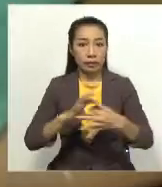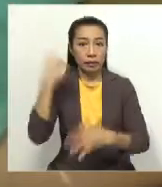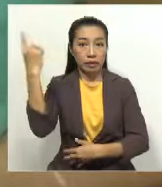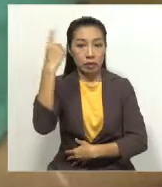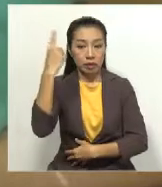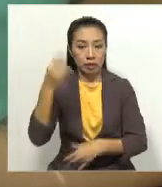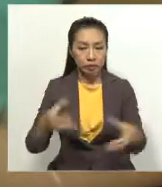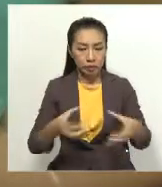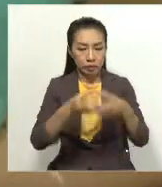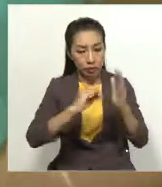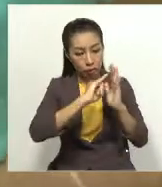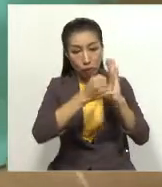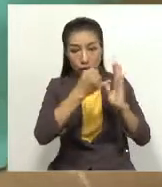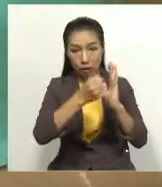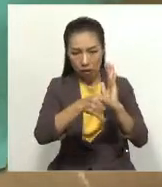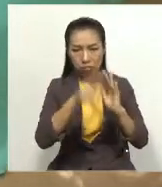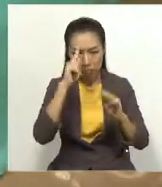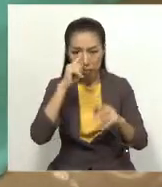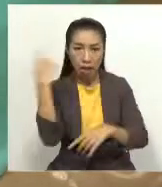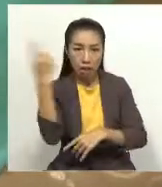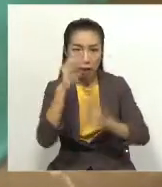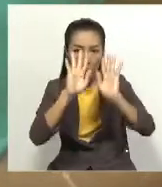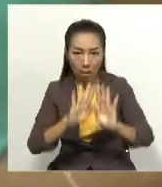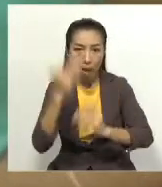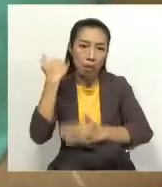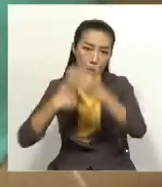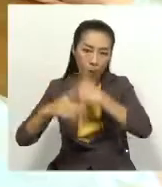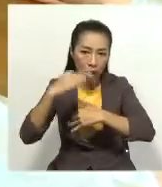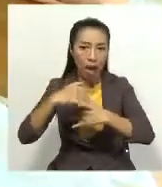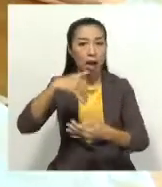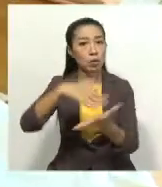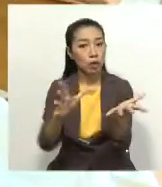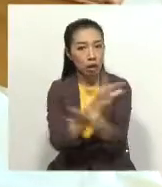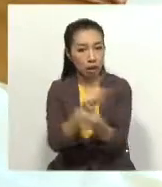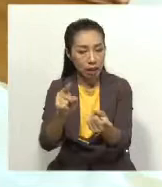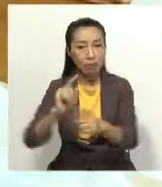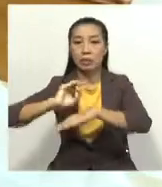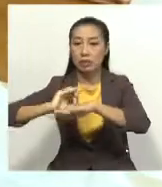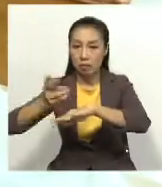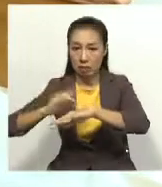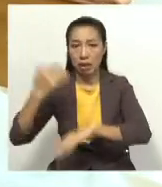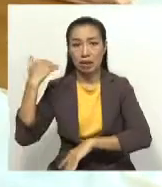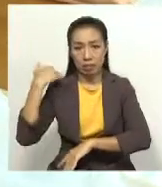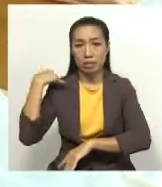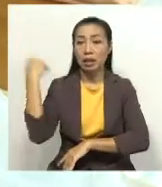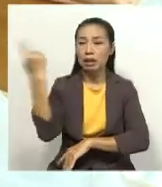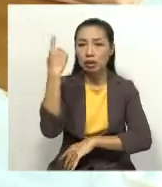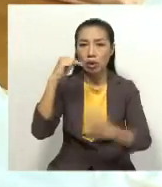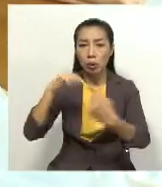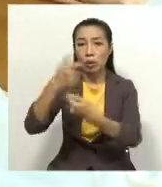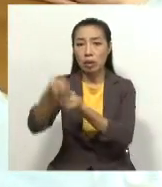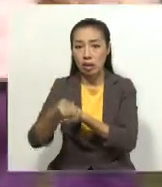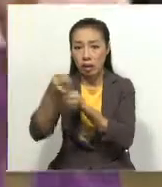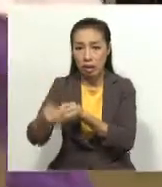มจังหวัดมีแหล่งท่องเที่ยววัฒนธรรมของโบราณแหล่งท่องเที่ยวทางธรรมชาติและแหล่งท่องเที่ยวเกษ